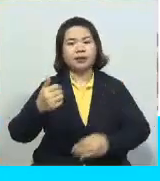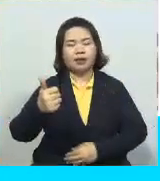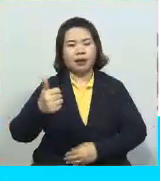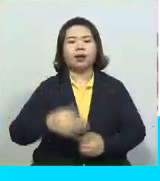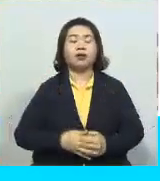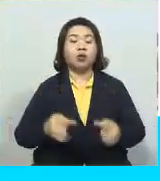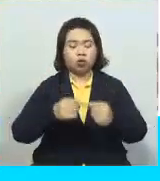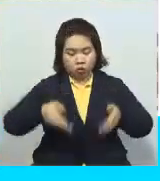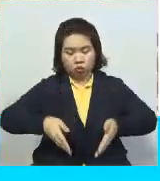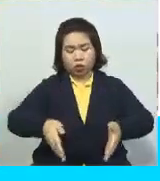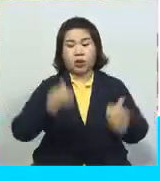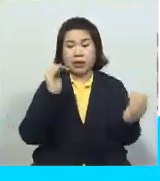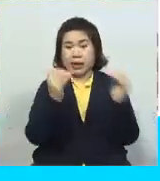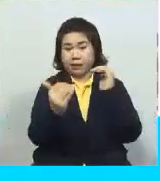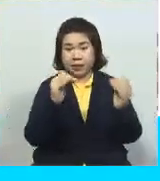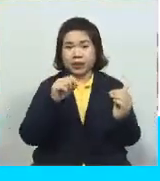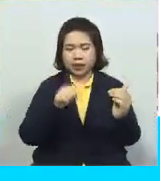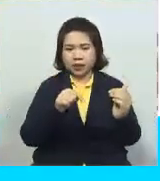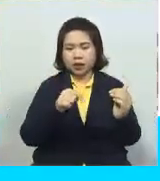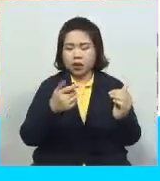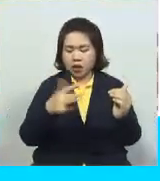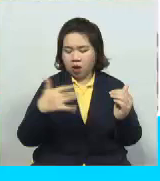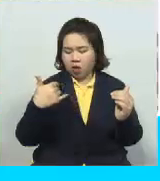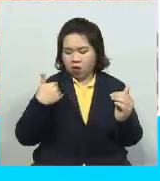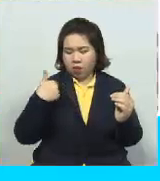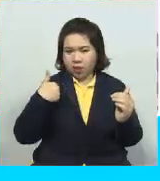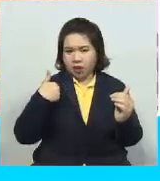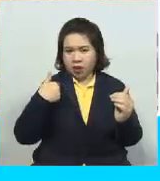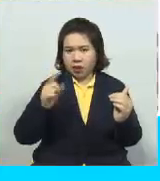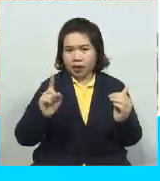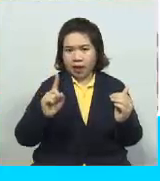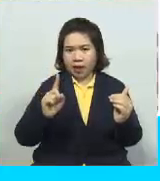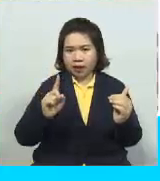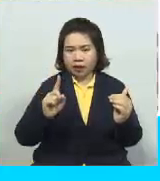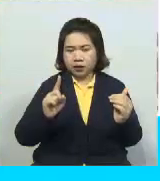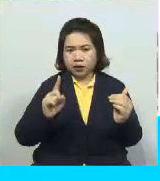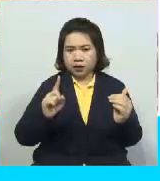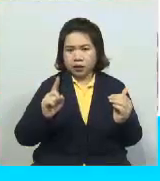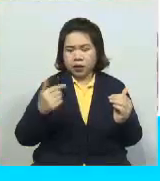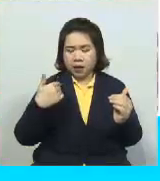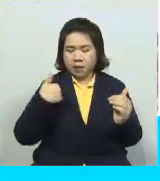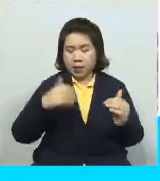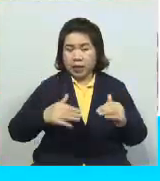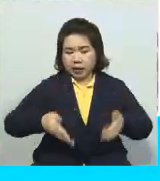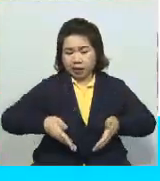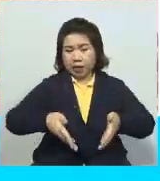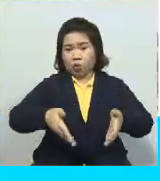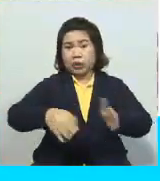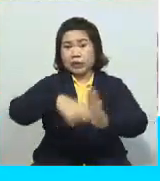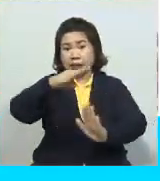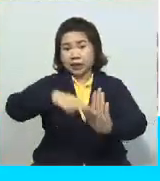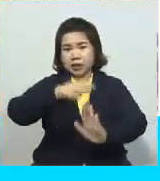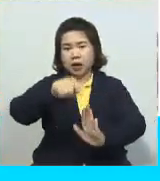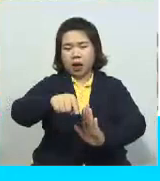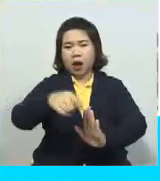ถนนราชดำเนินกลางแล้วก็ถนนที่อยู่เลยจากราชดำเนินกลางอยู่ทางทิศเหนือไปนะครับก็